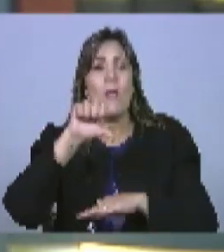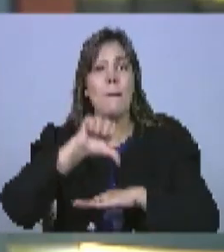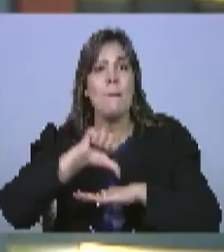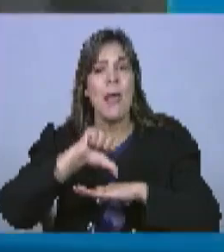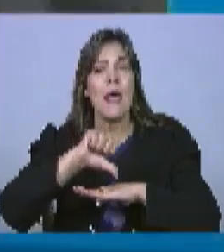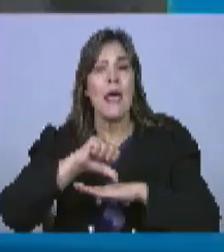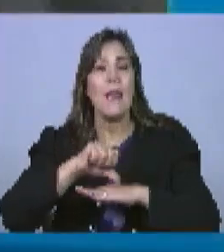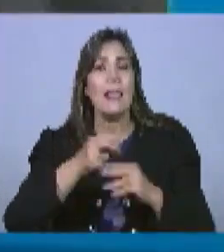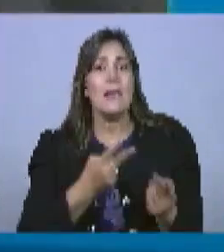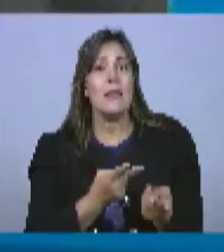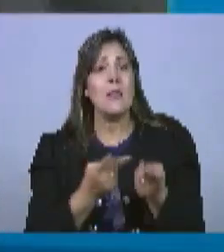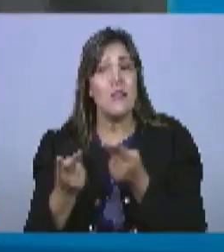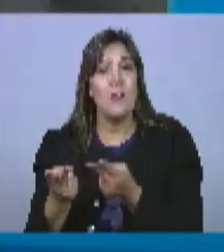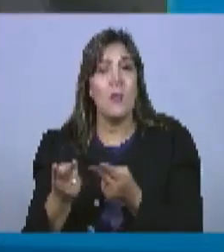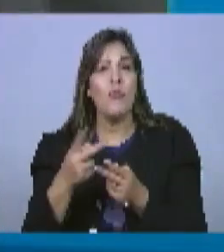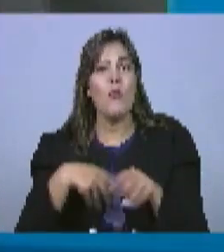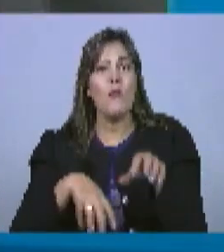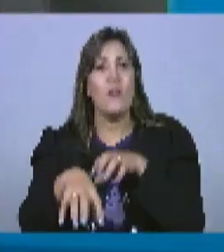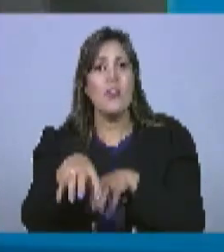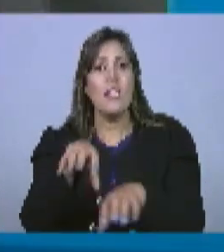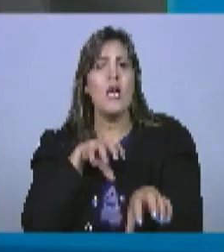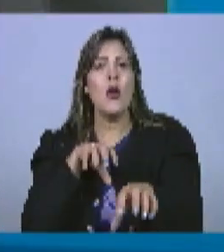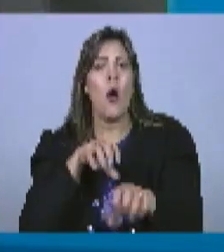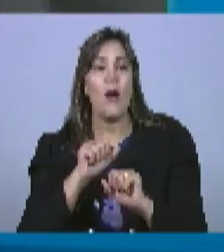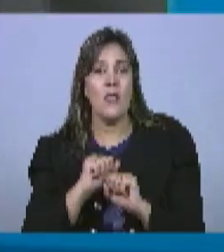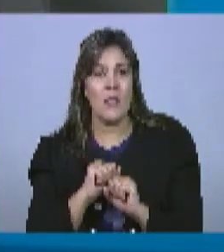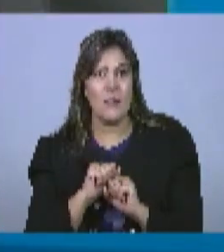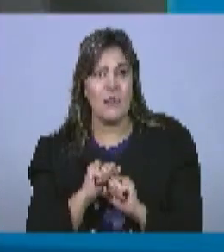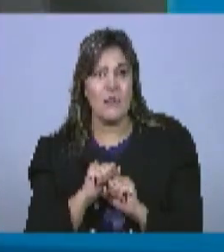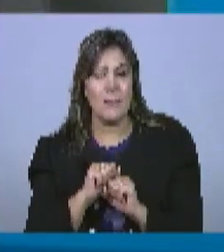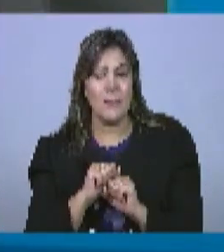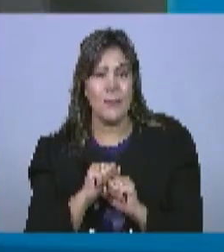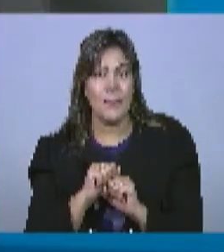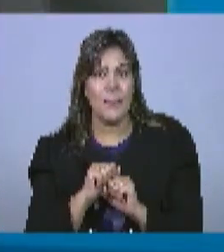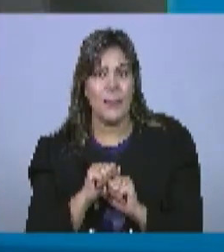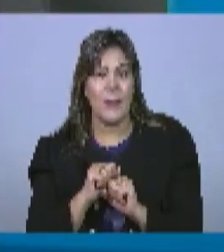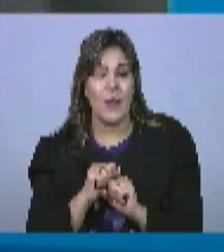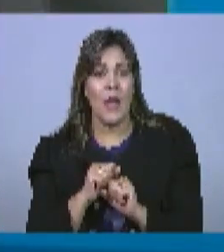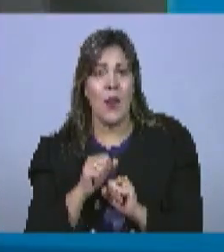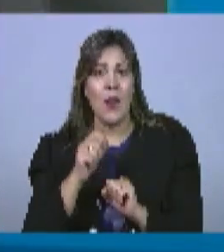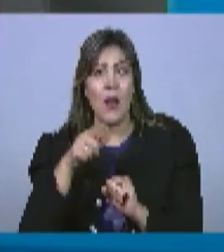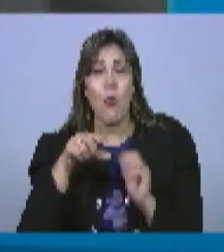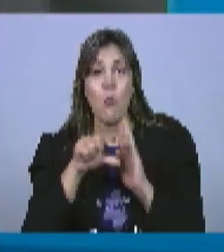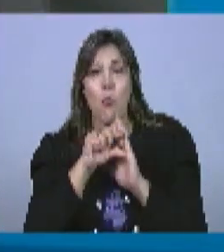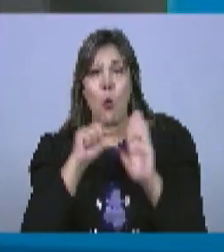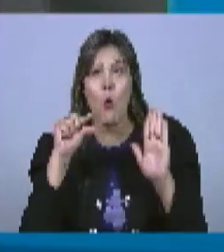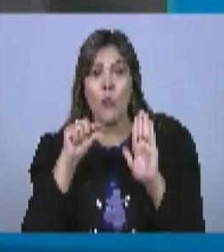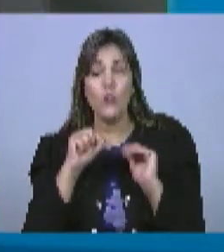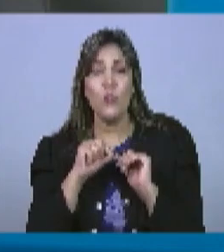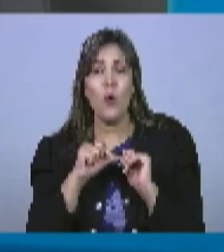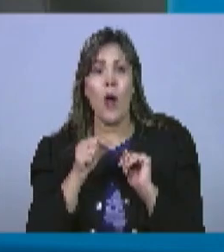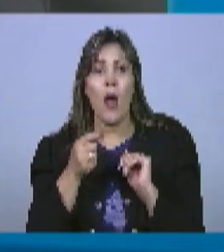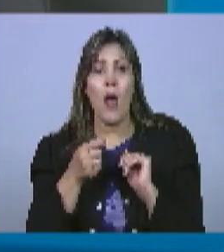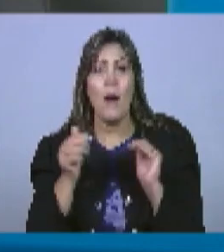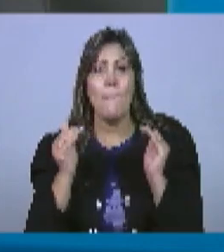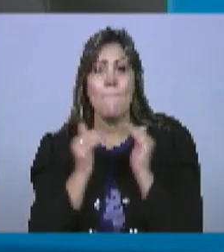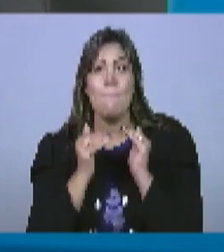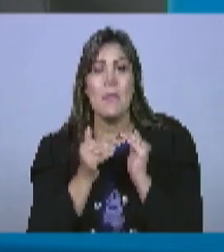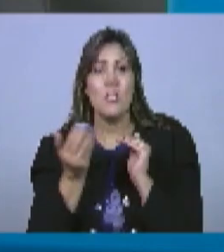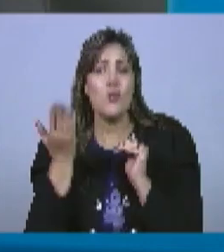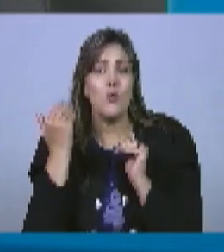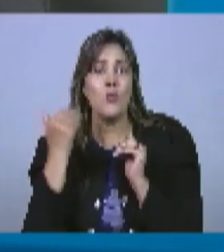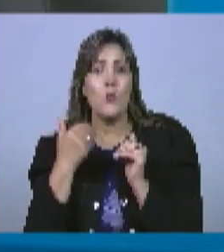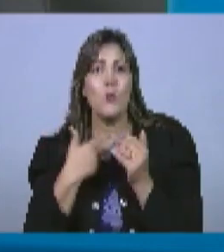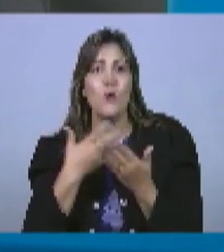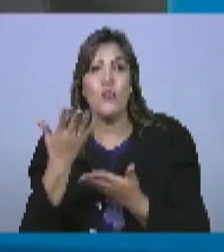العاصمه الايرانيه طهران طبعا الموضوع بقى له اكثر من يوم وفي